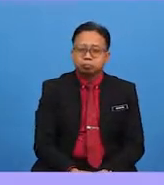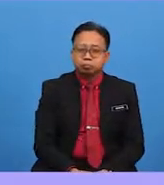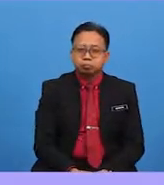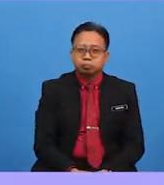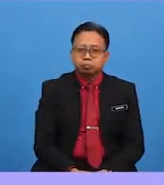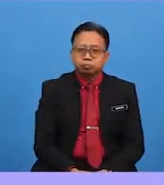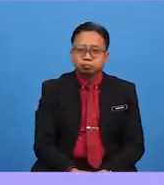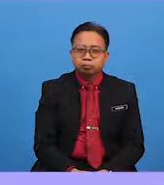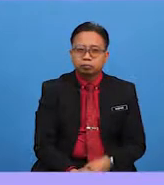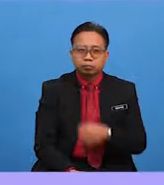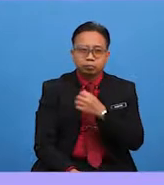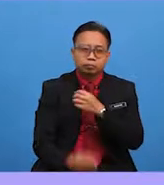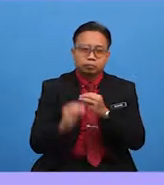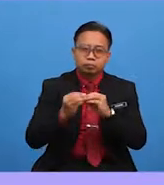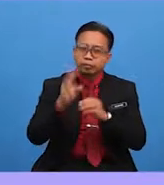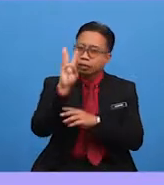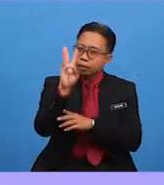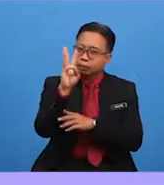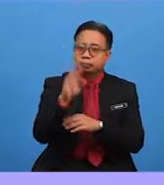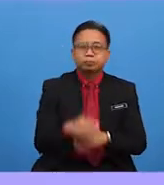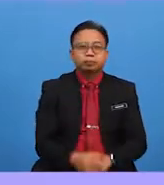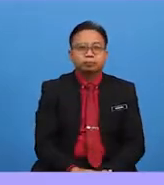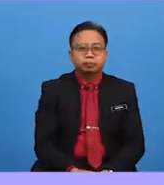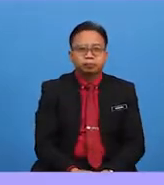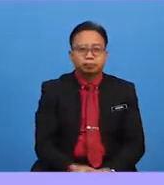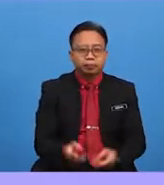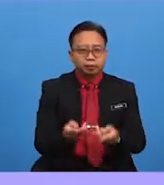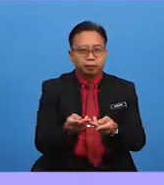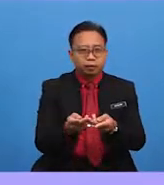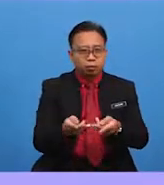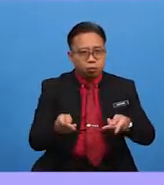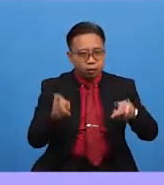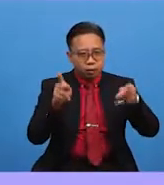Pelampung. Perkataan yang keenam,